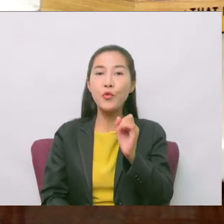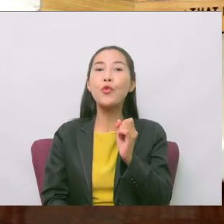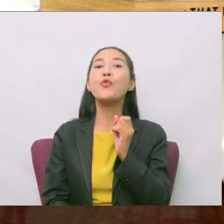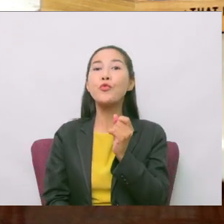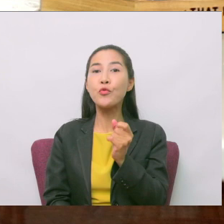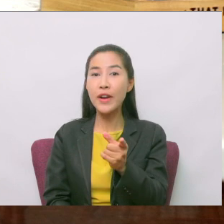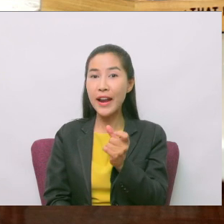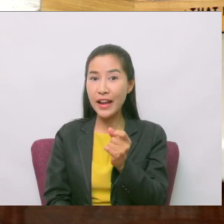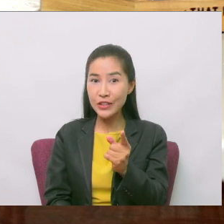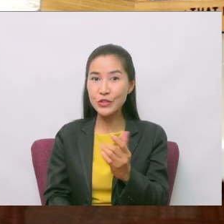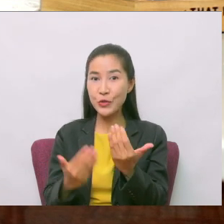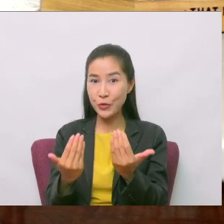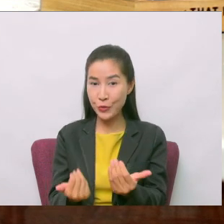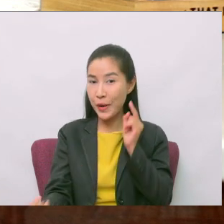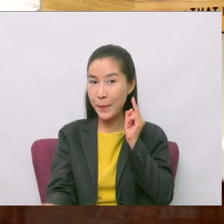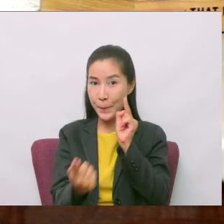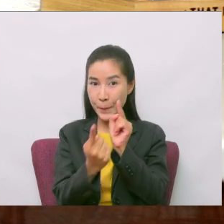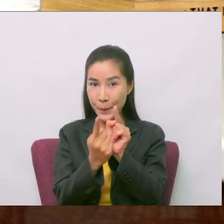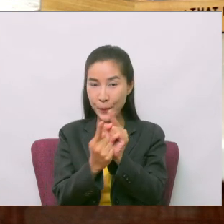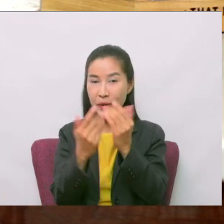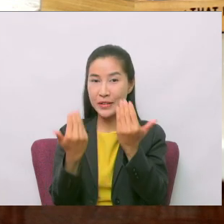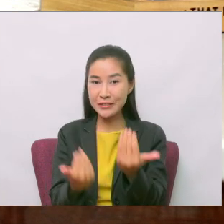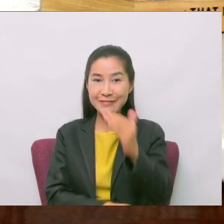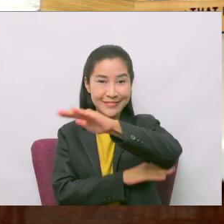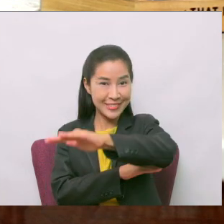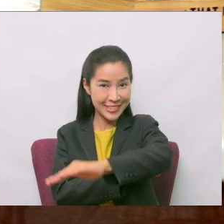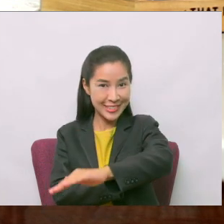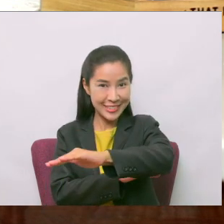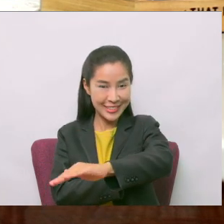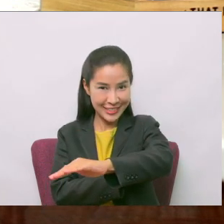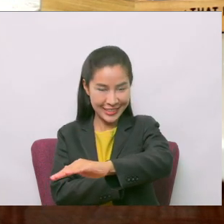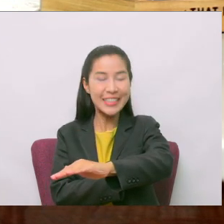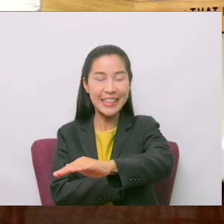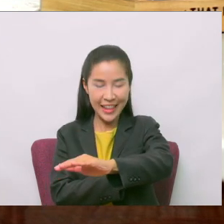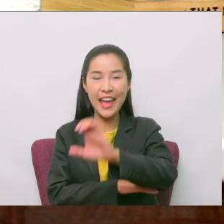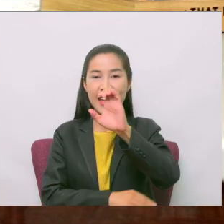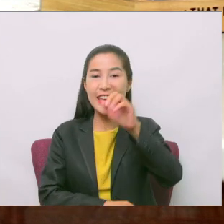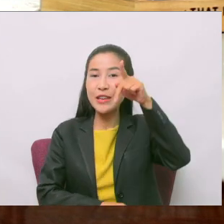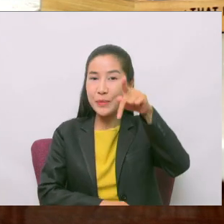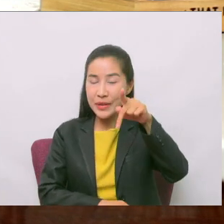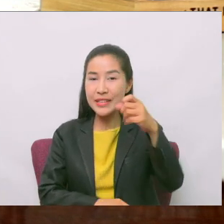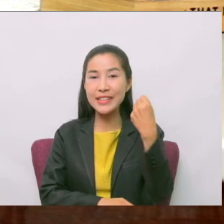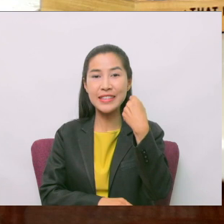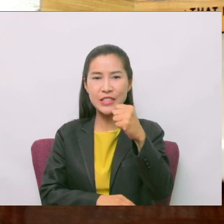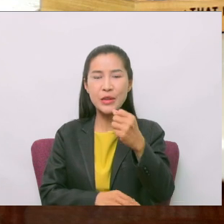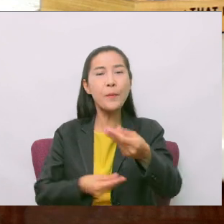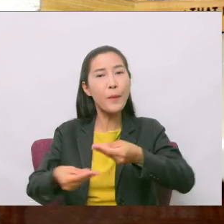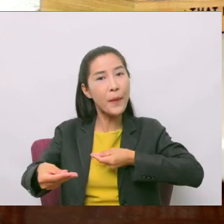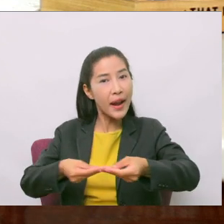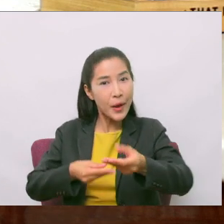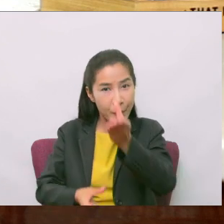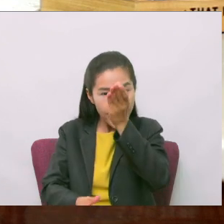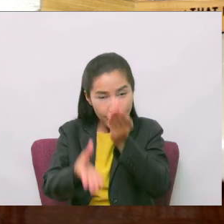เจอกันอีกแล้วค่ะนะคะก็เย็นนี้นะคะจะเป็น EP ที่10นะคะเราจะมาร่วมแลกเปลี่ยนเรียนรู้กันในหัวข้อในเรื่อง